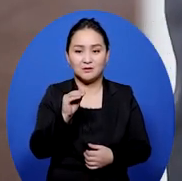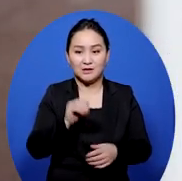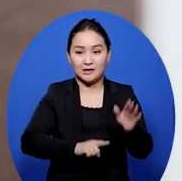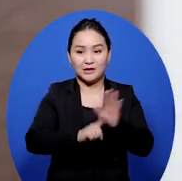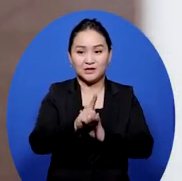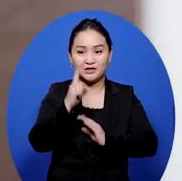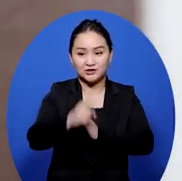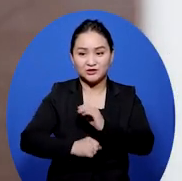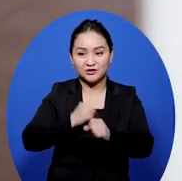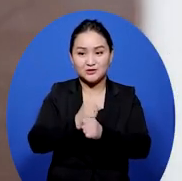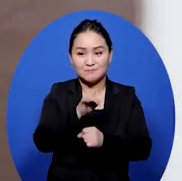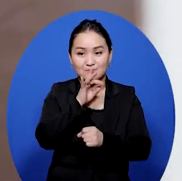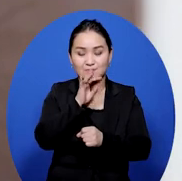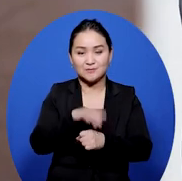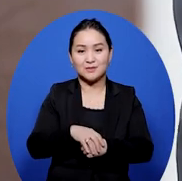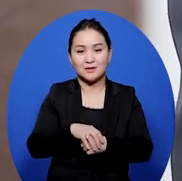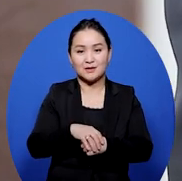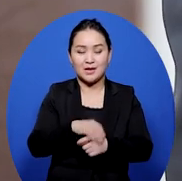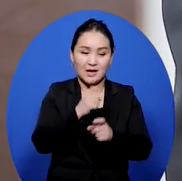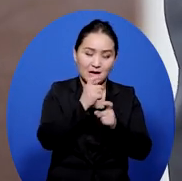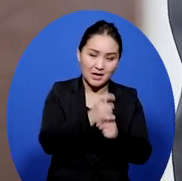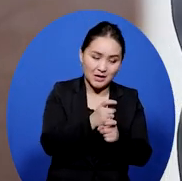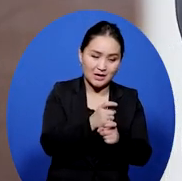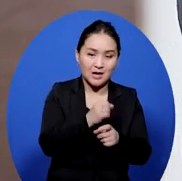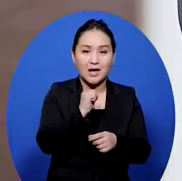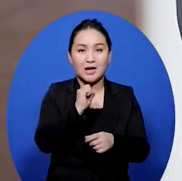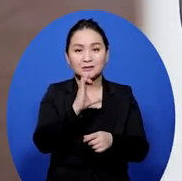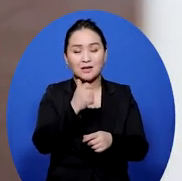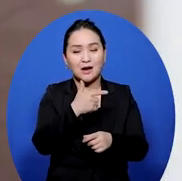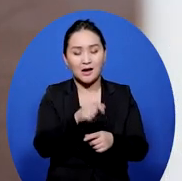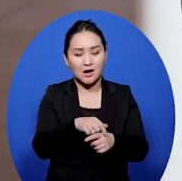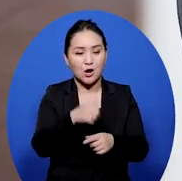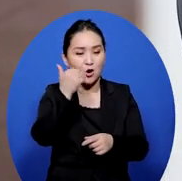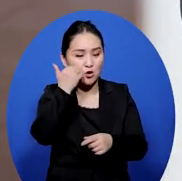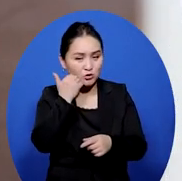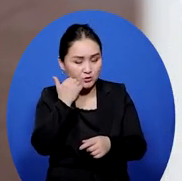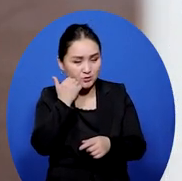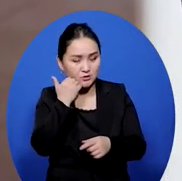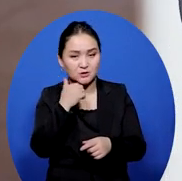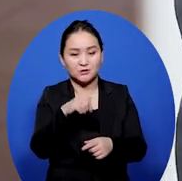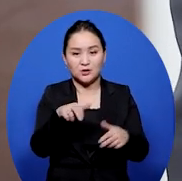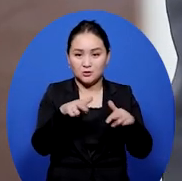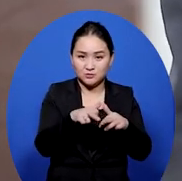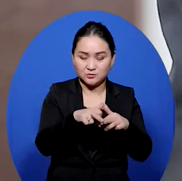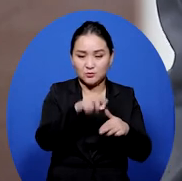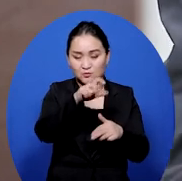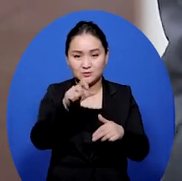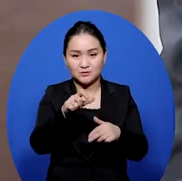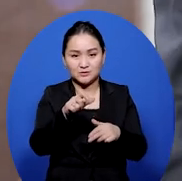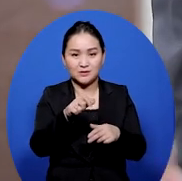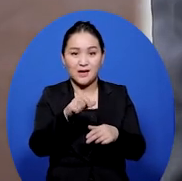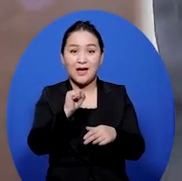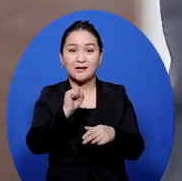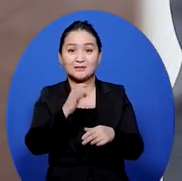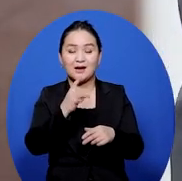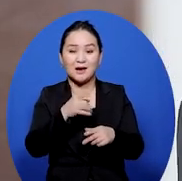бараг жил болох гэж байна шүү дээ. Одоо бид нэр асаргааны ха асуудлыг хөдөлмөрийн бэрхшээлтэй иргэдийн ахмадтай хөдөлмөрийн бэрхшээлтэй хүүхдийн асаргаагаа ий